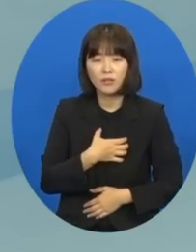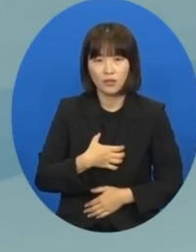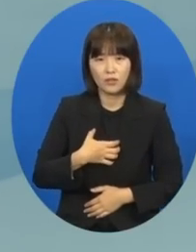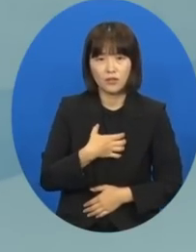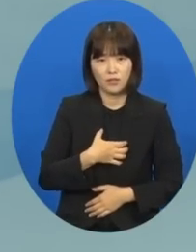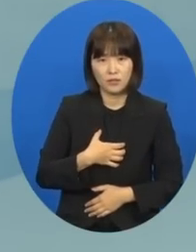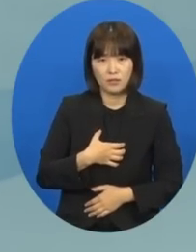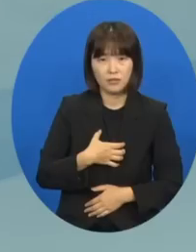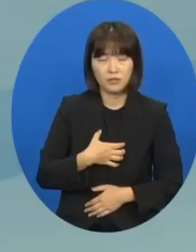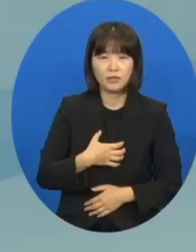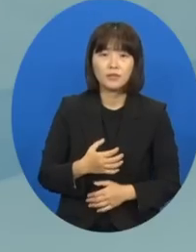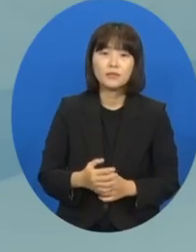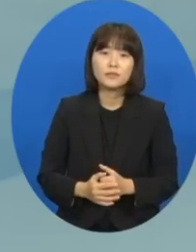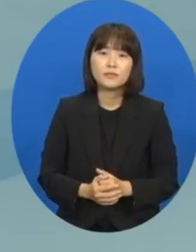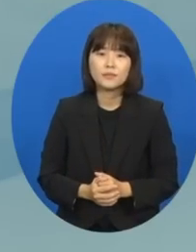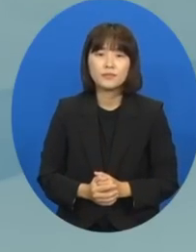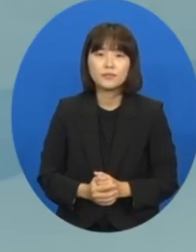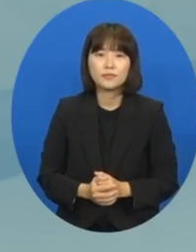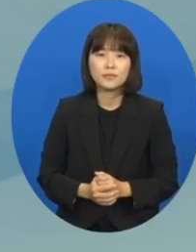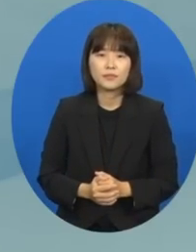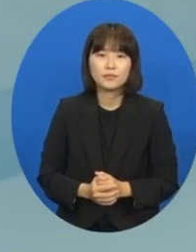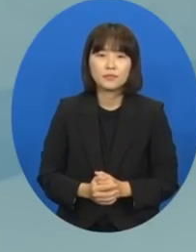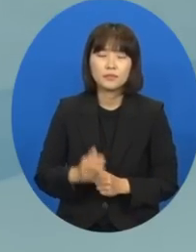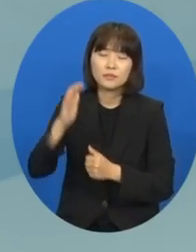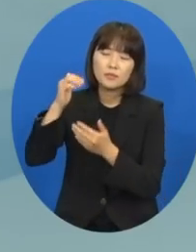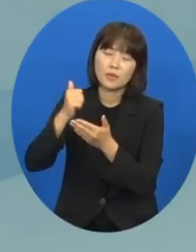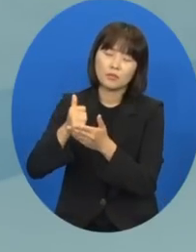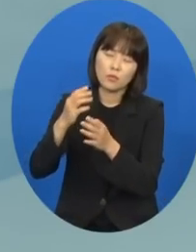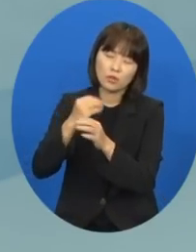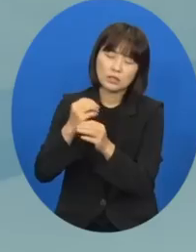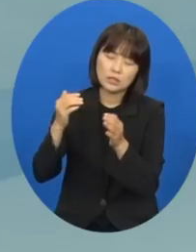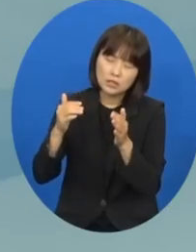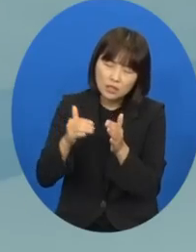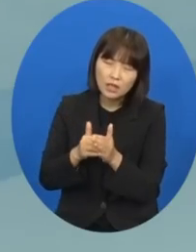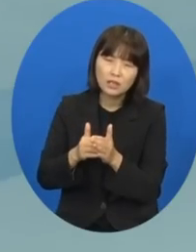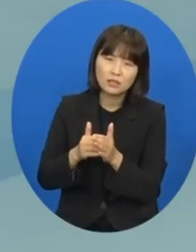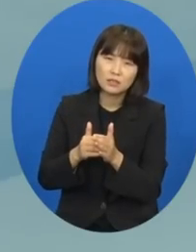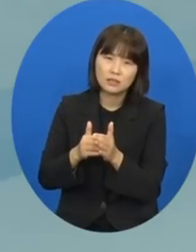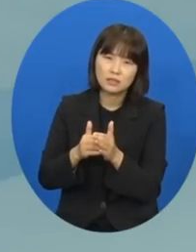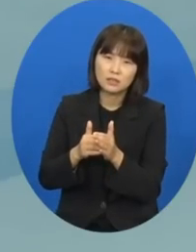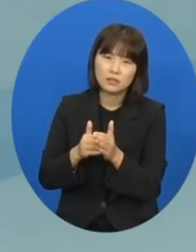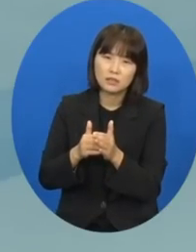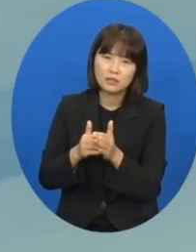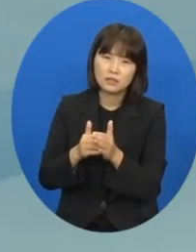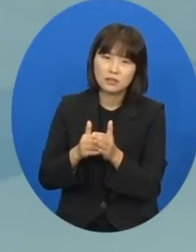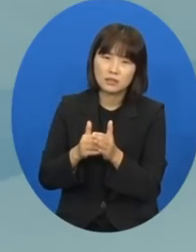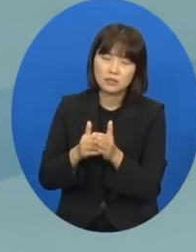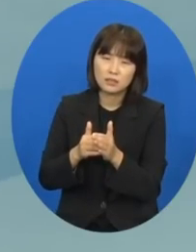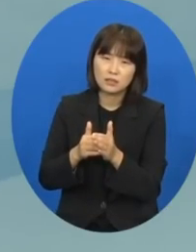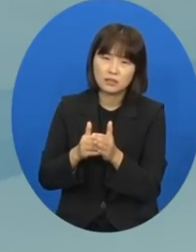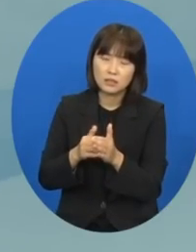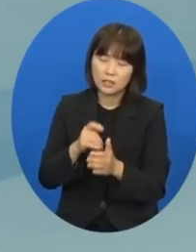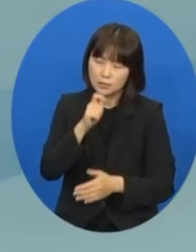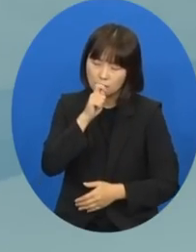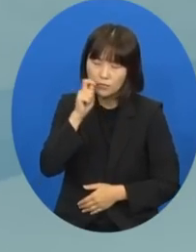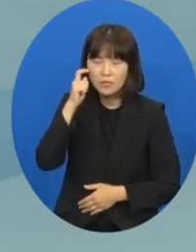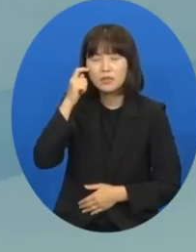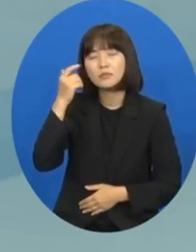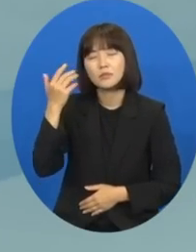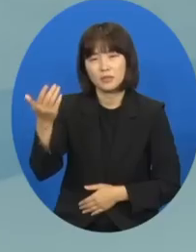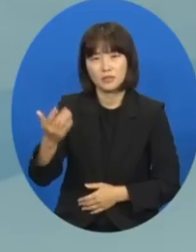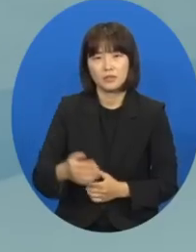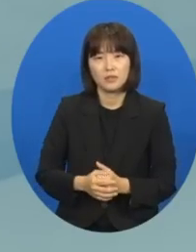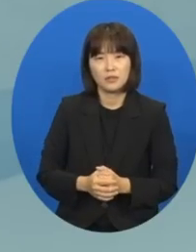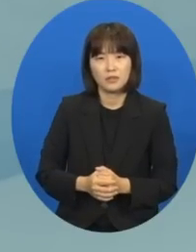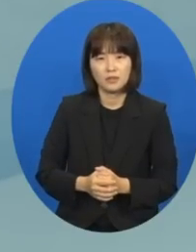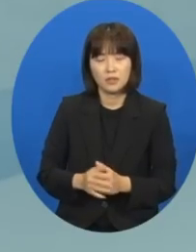정말 힘든 일입니다. 하나님 언제까지 이렇게 하실 겁니까? 이스라엘 백성들이 늘 고백했던 게 그거예요. 하나님 언제까지 당신의